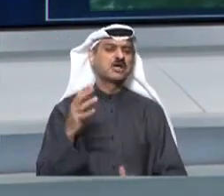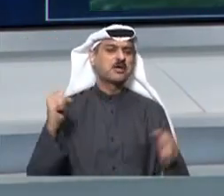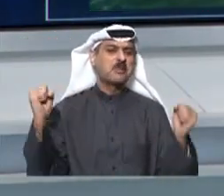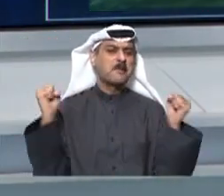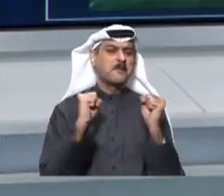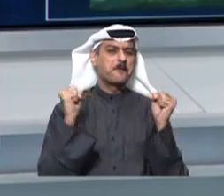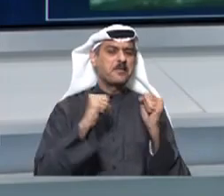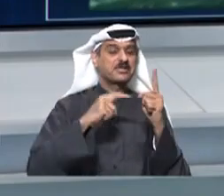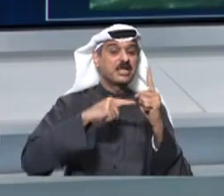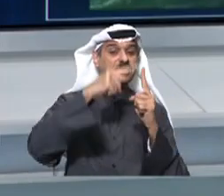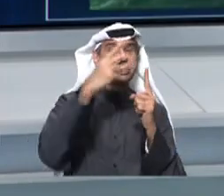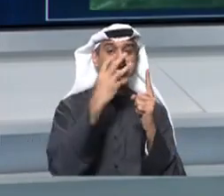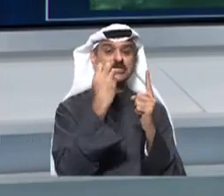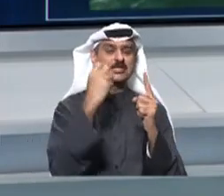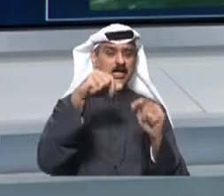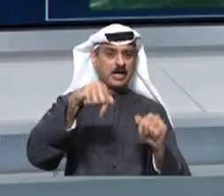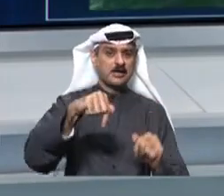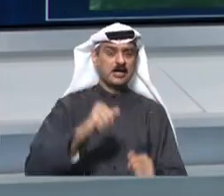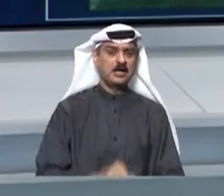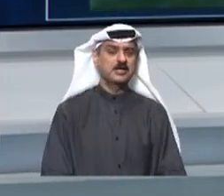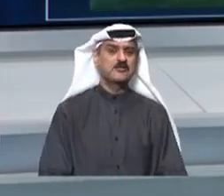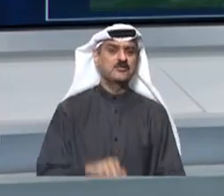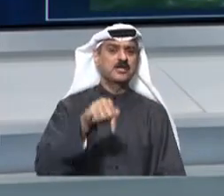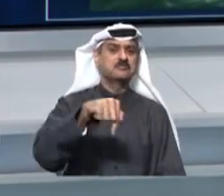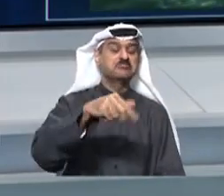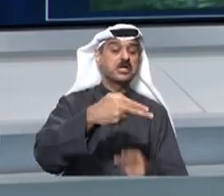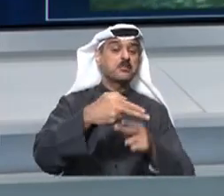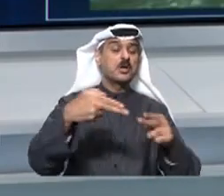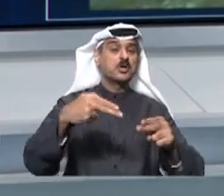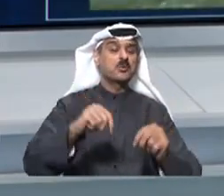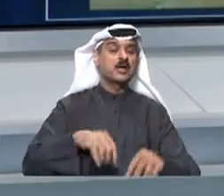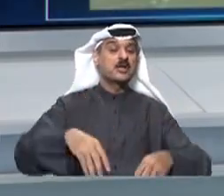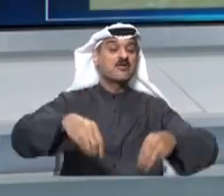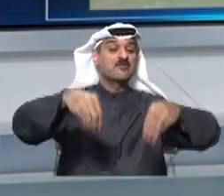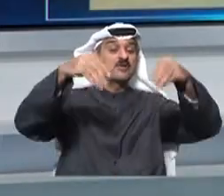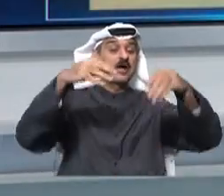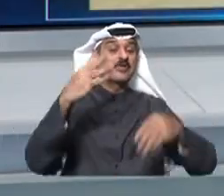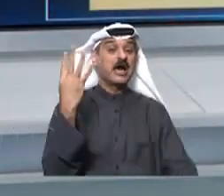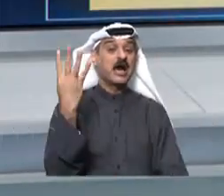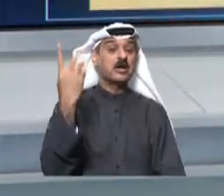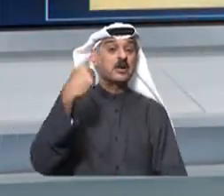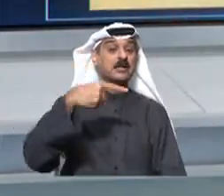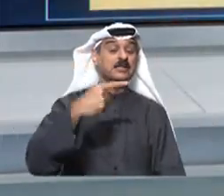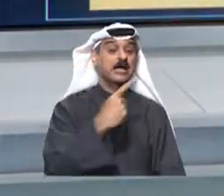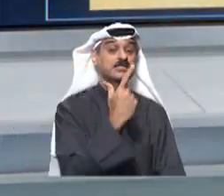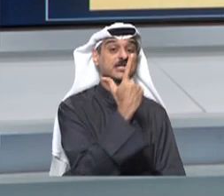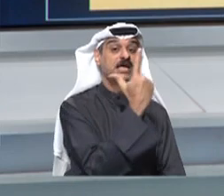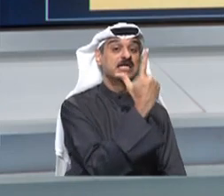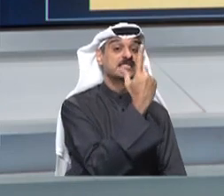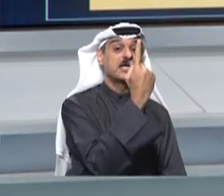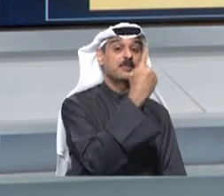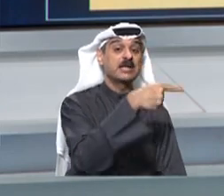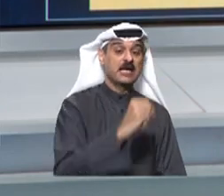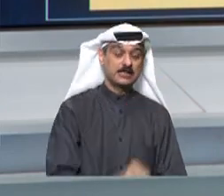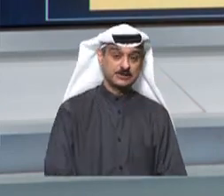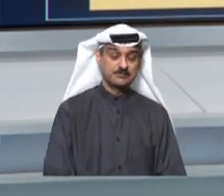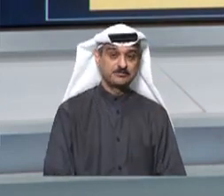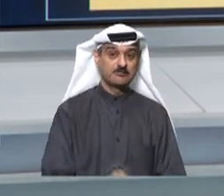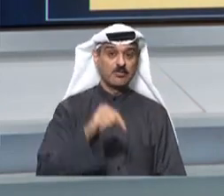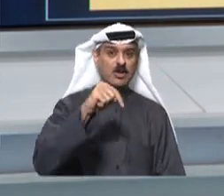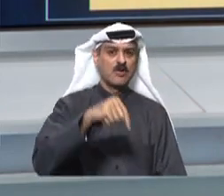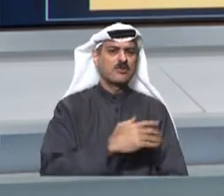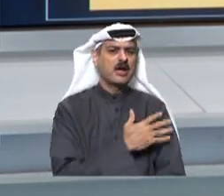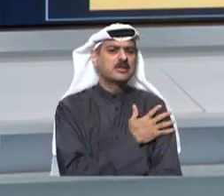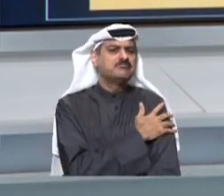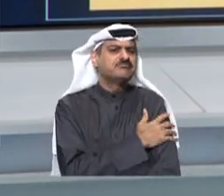وتصل درجات الحرارة حاليا في معظم المناطق البرية ما بين 14 إلى 17 درجة مئوية، لكن درجات الحرارة